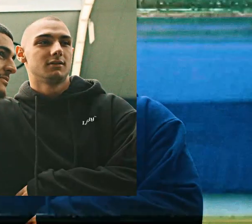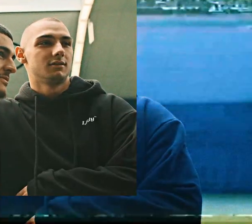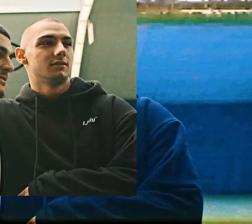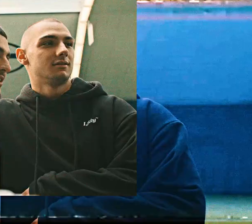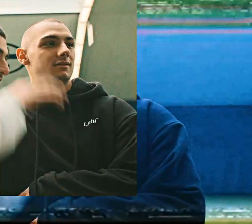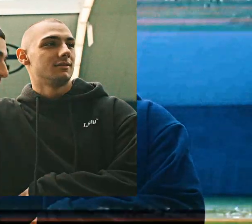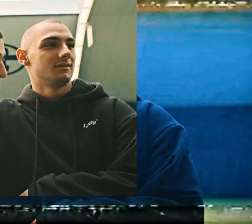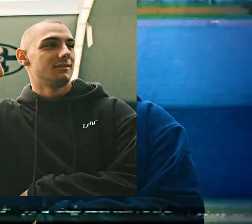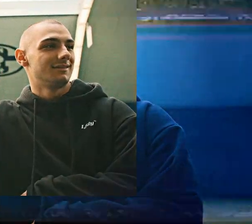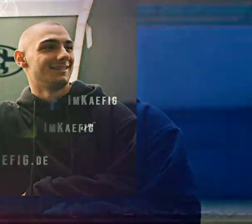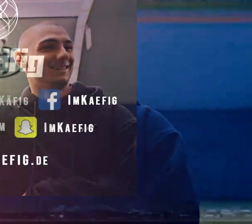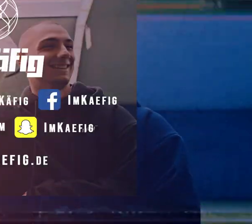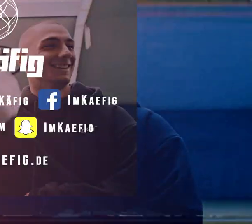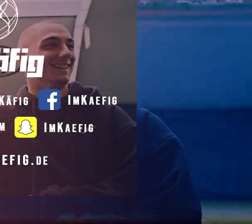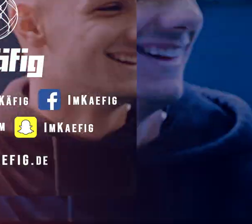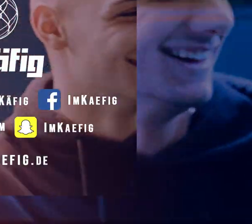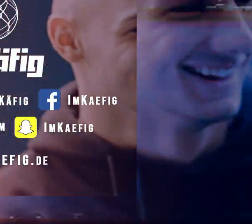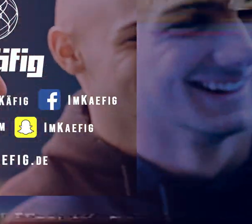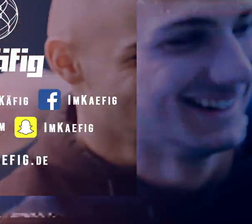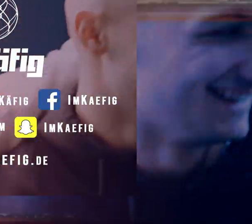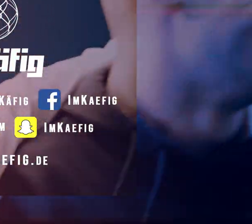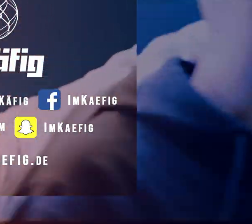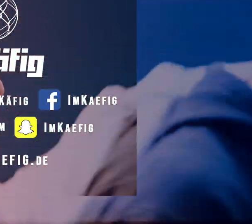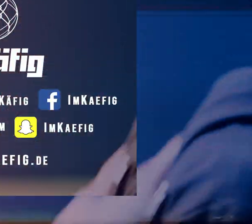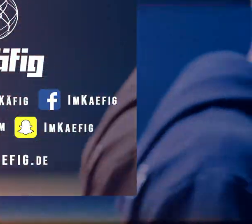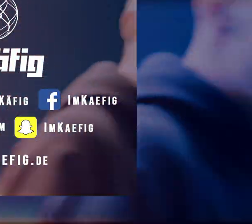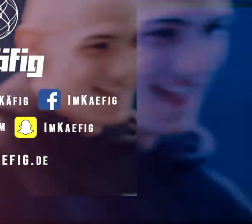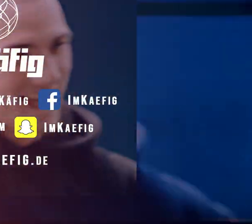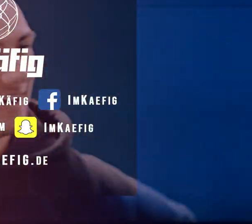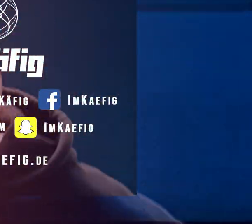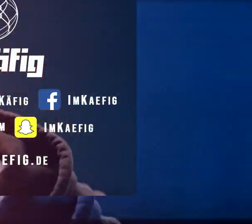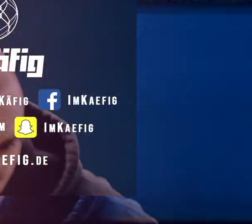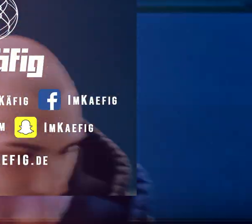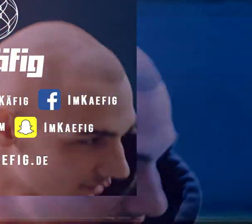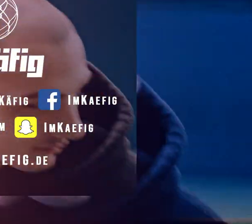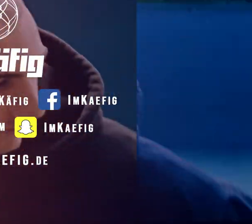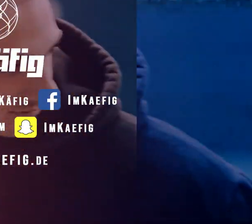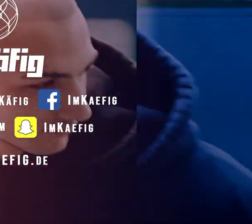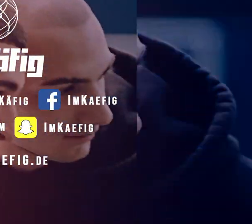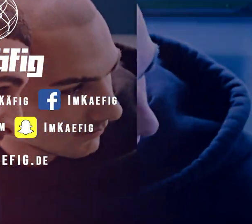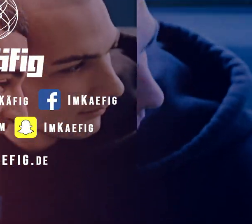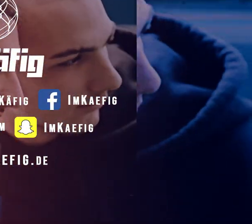zum Mal.